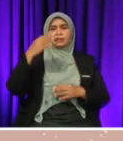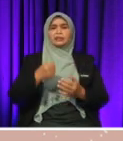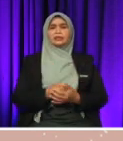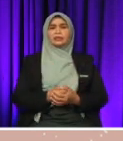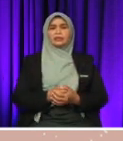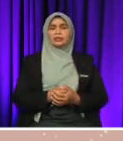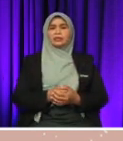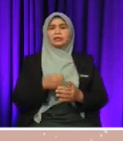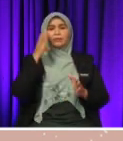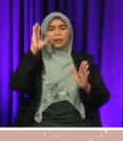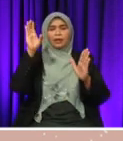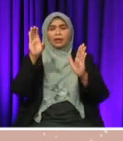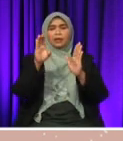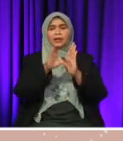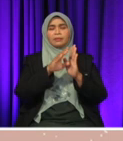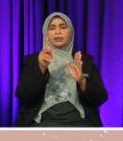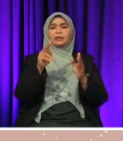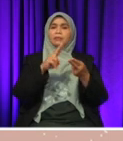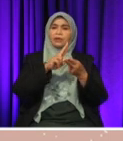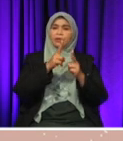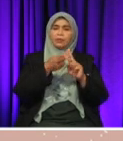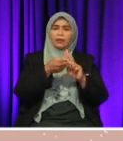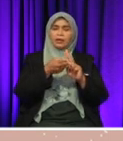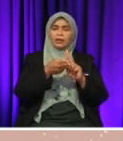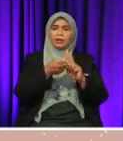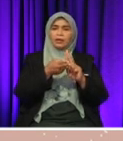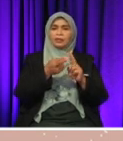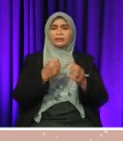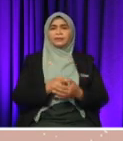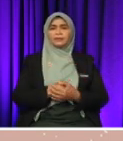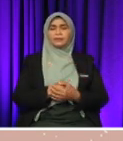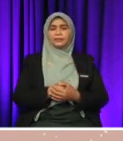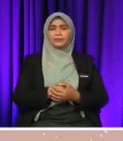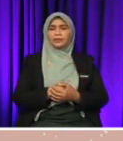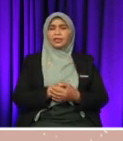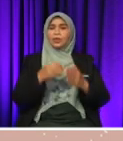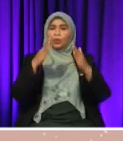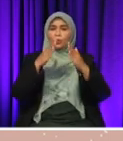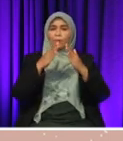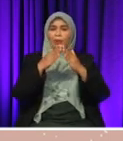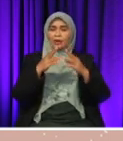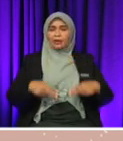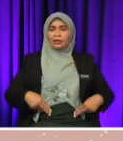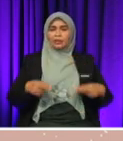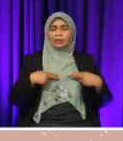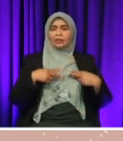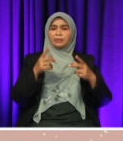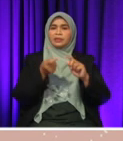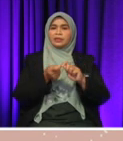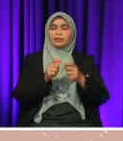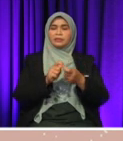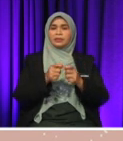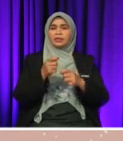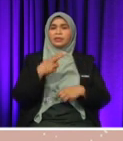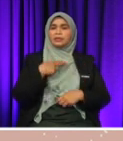menggambarkan perubahan ada perubahan suasana rumah kehidupan bertemankan suara dan